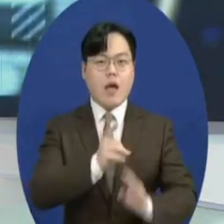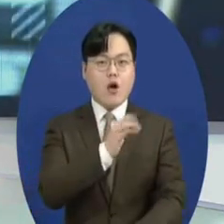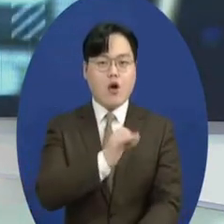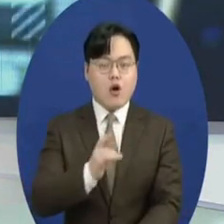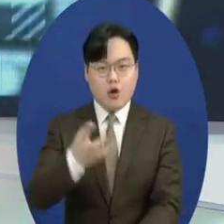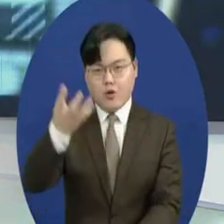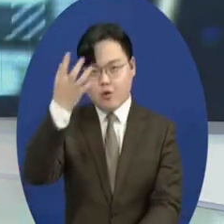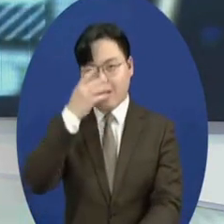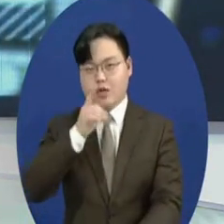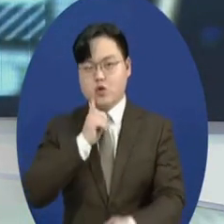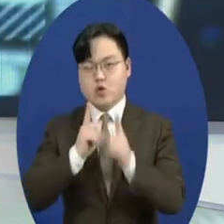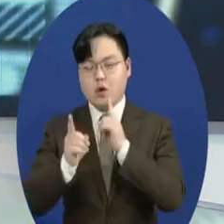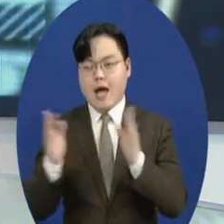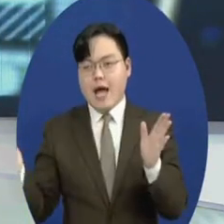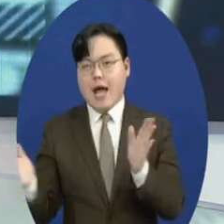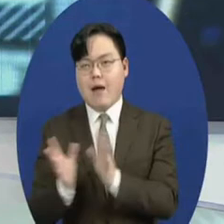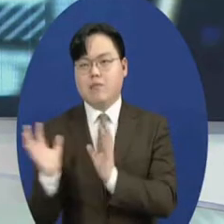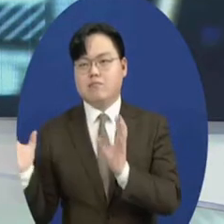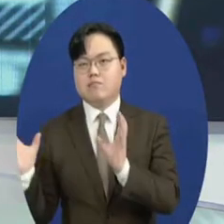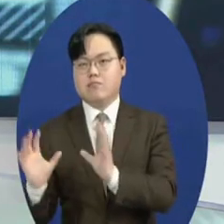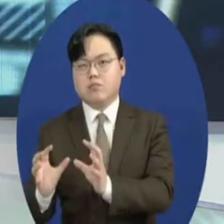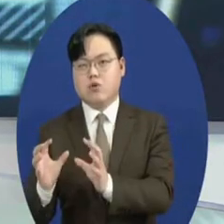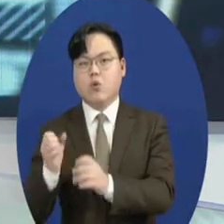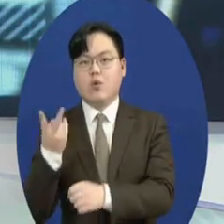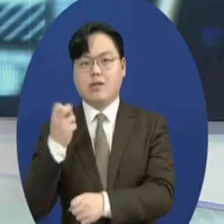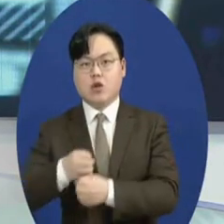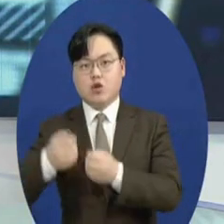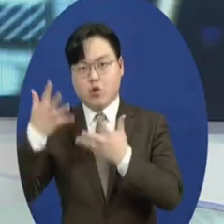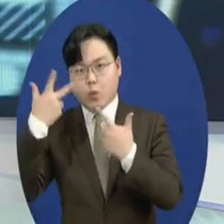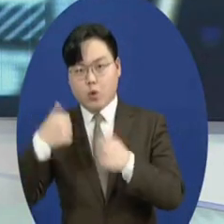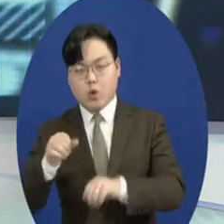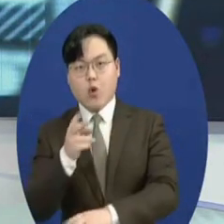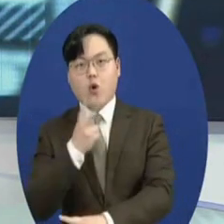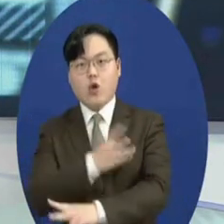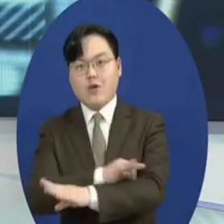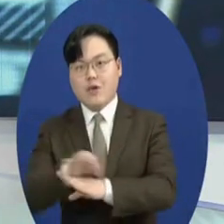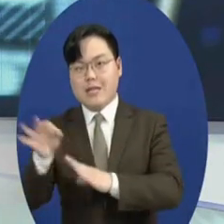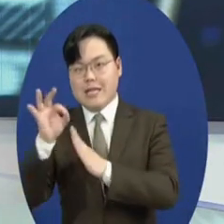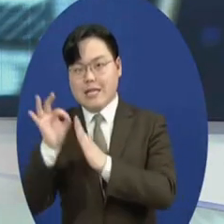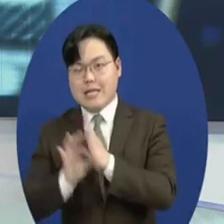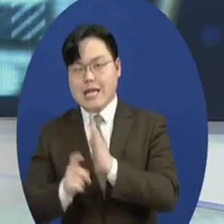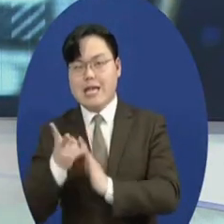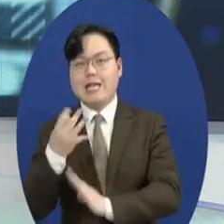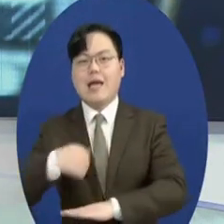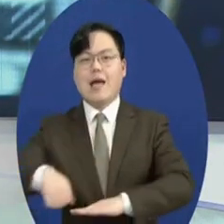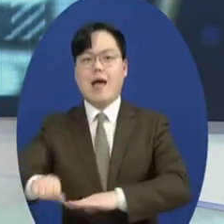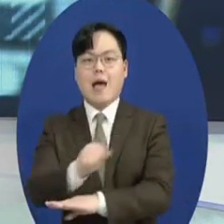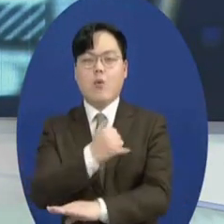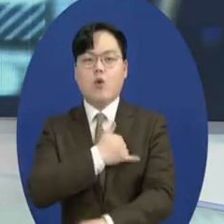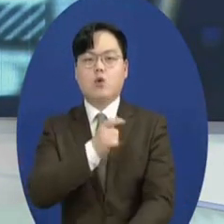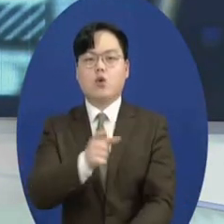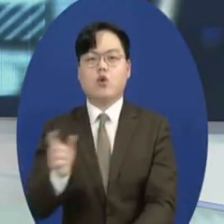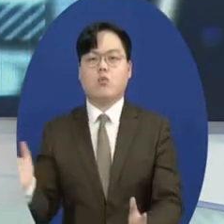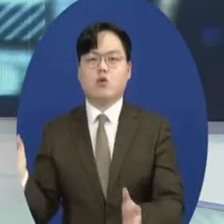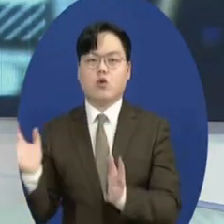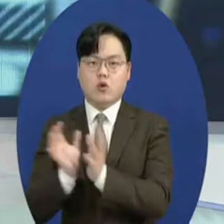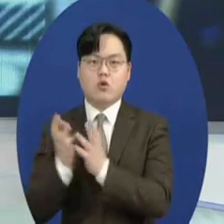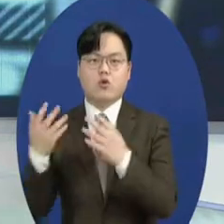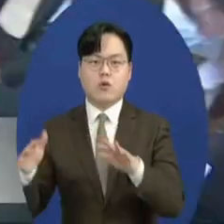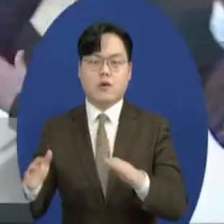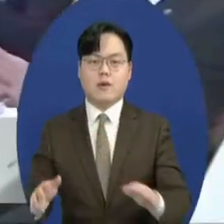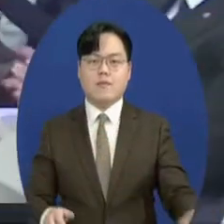хуулийн төрийн албаны зөвлөлт хамтран үйл ажиллагааг зохион байгуулсан юм. Хуулийн төслийн хилцүүлэгт Хинтийн аймгийн төр захиргааны нутгийн удирдлагууд оролцлоо.